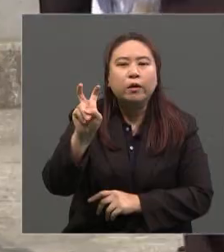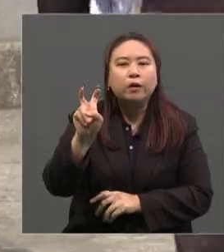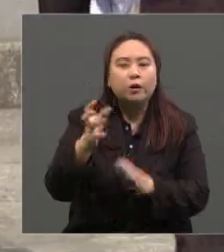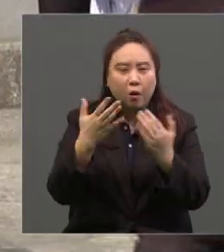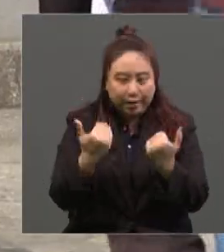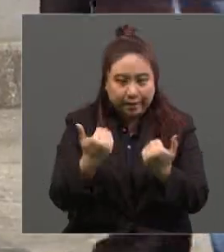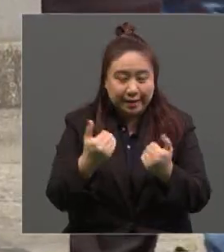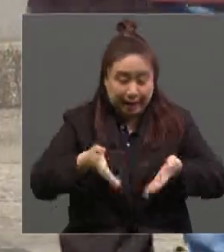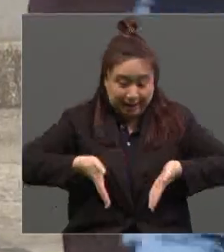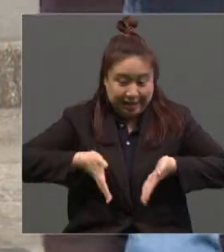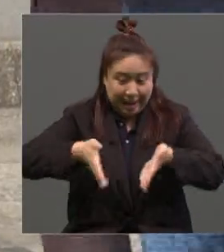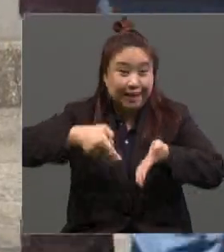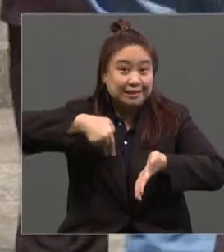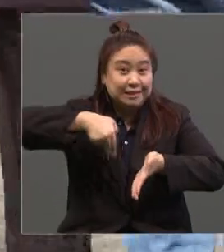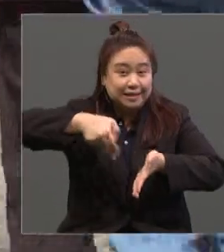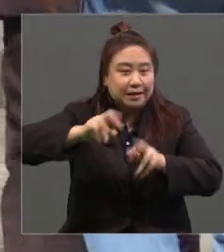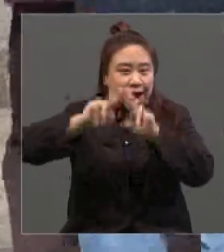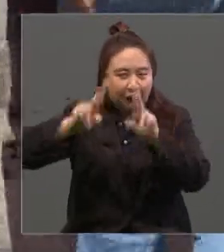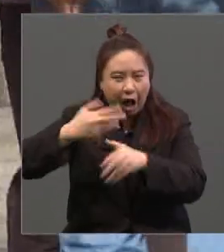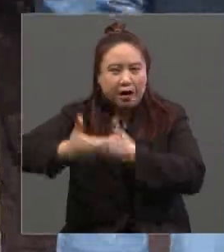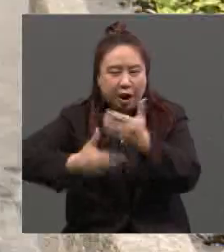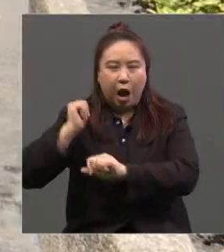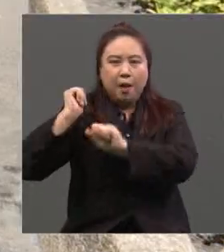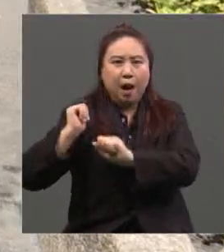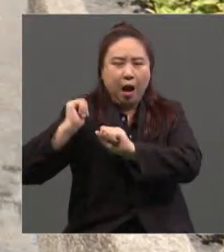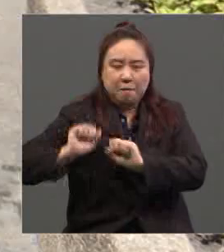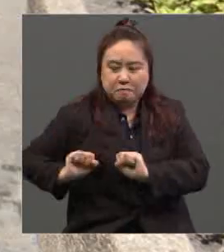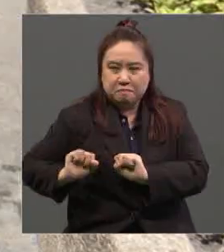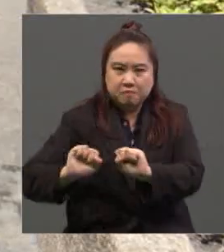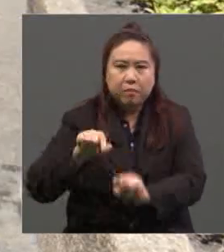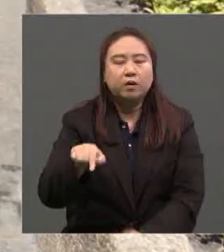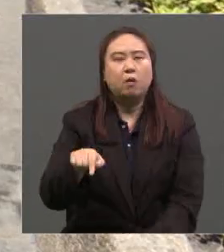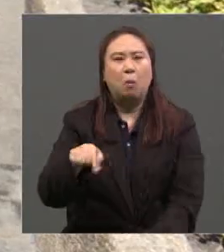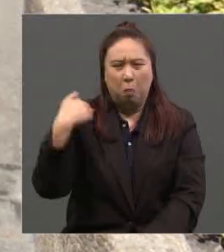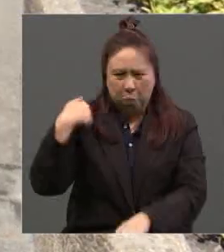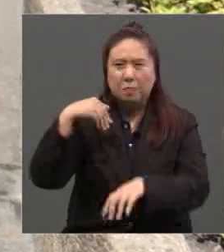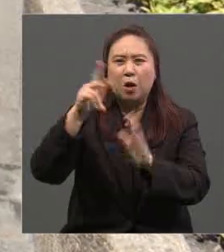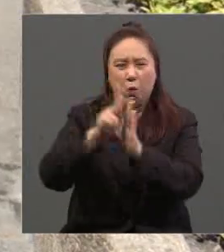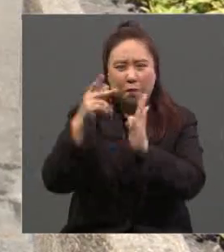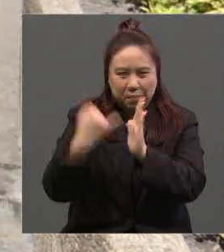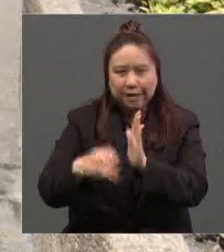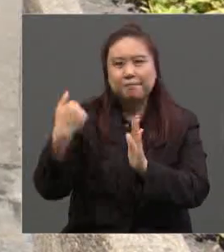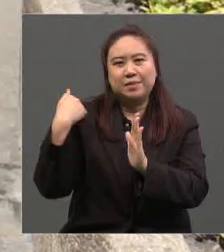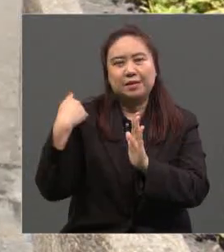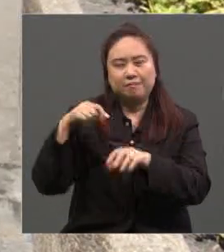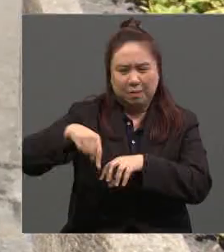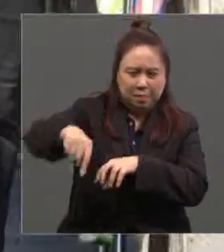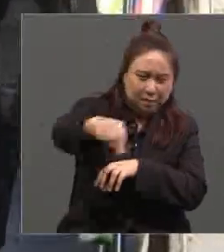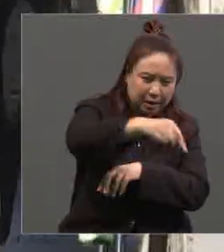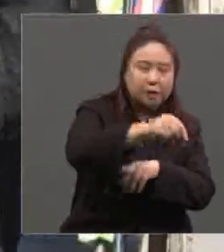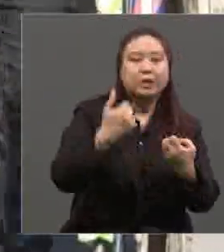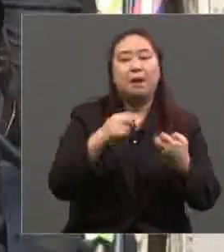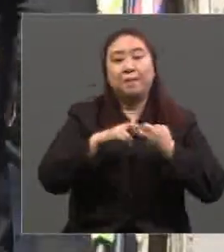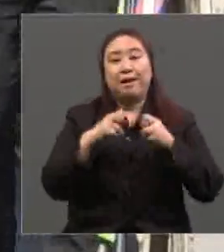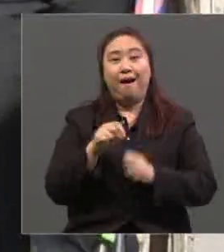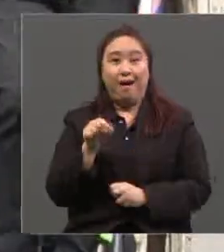าร้านค้าหาบเร่แผงลอยมีประมาณ10จุดด้วยกันโดยมีผู้ค้าที่ทำผิดระเบียบกว่า200รายซึ่งปัญหาเหล่านี้ล่ะค่ะทาง